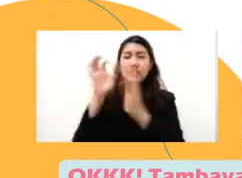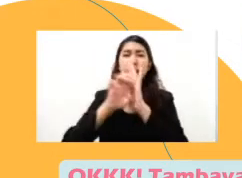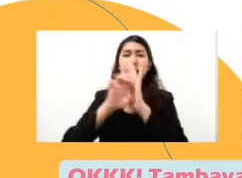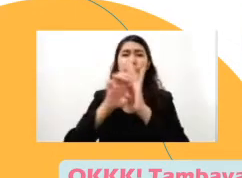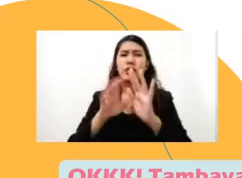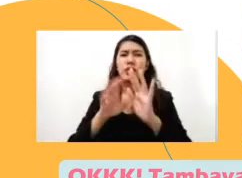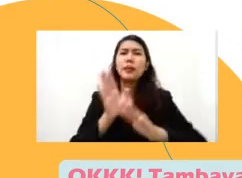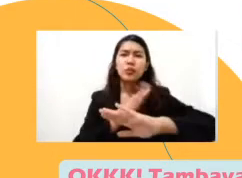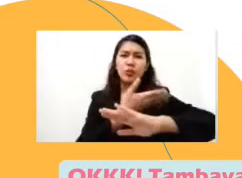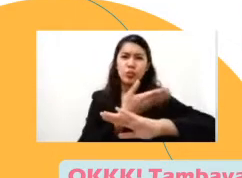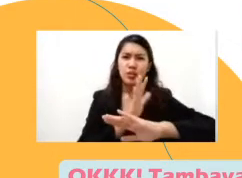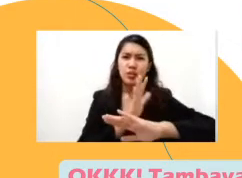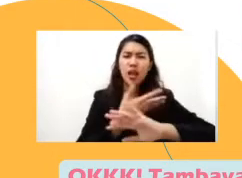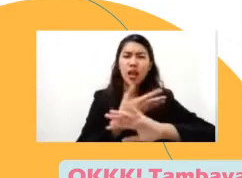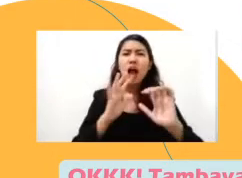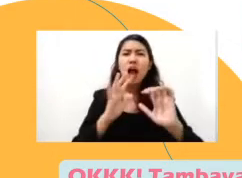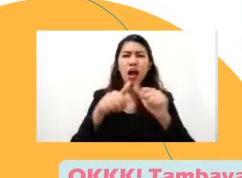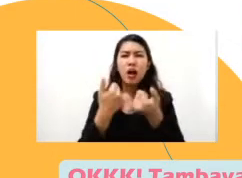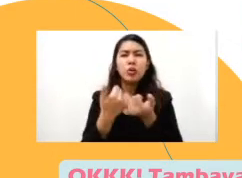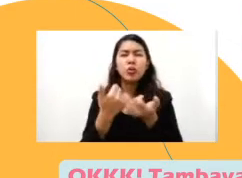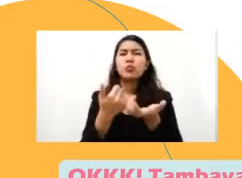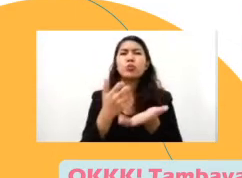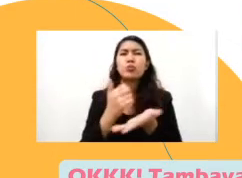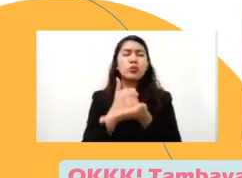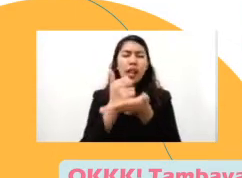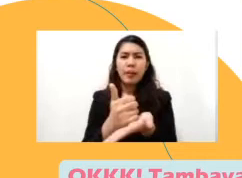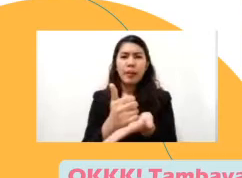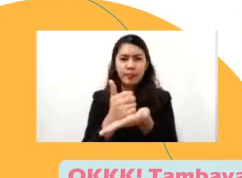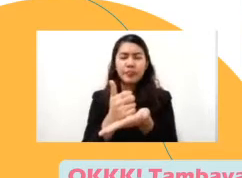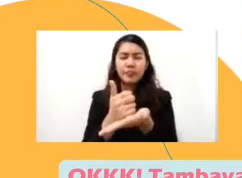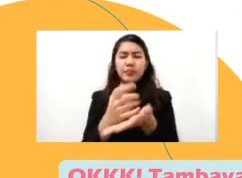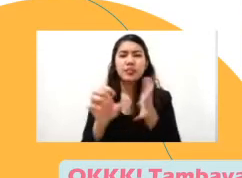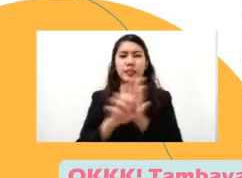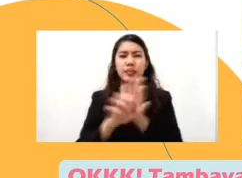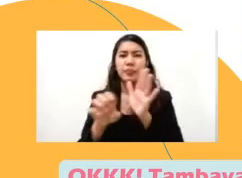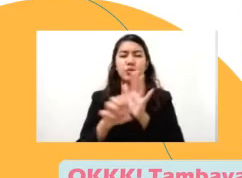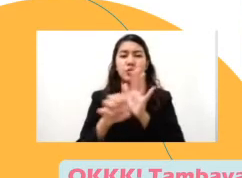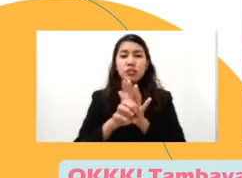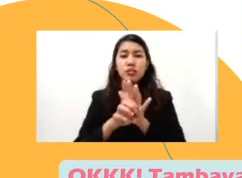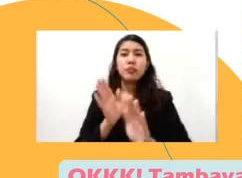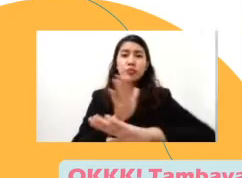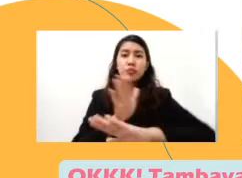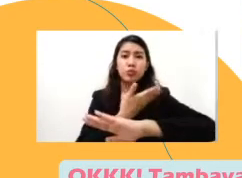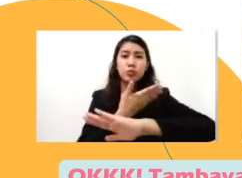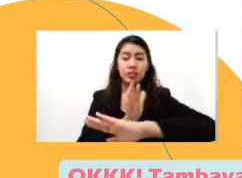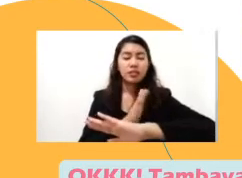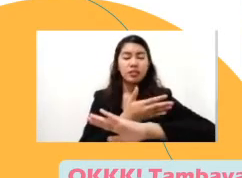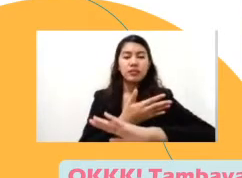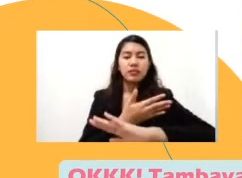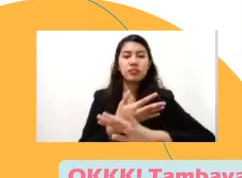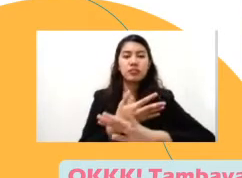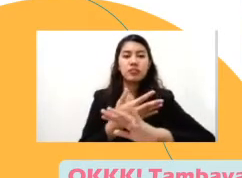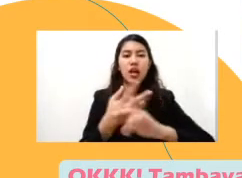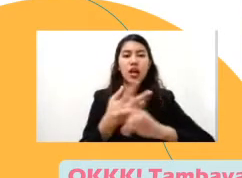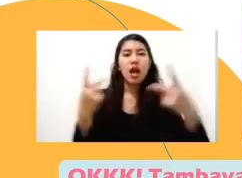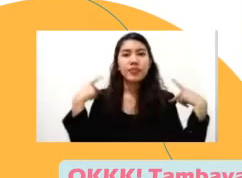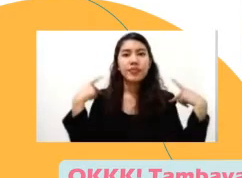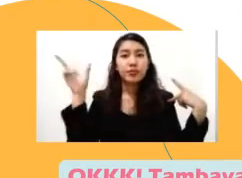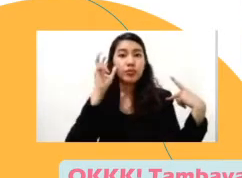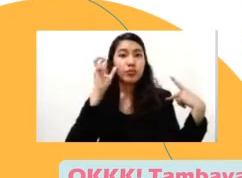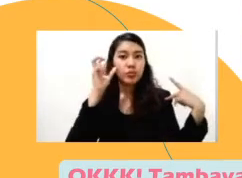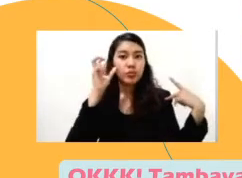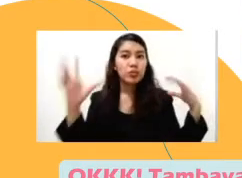yung connection natin sa unang connection natin sa mga awitin. May narinig tayo, nakarelate